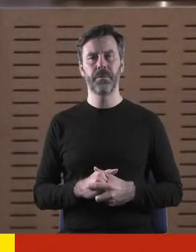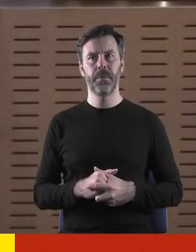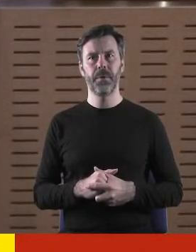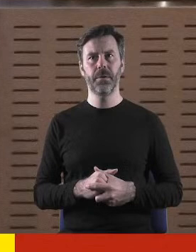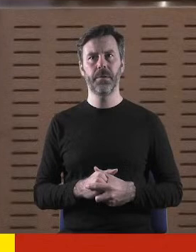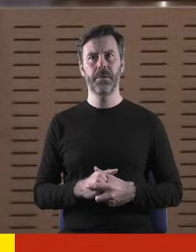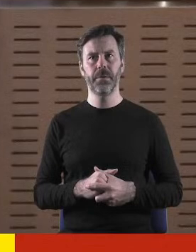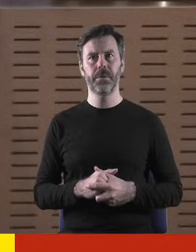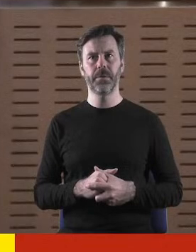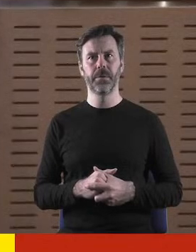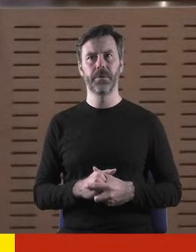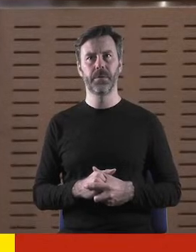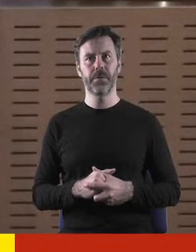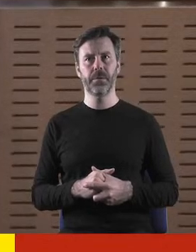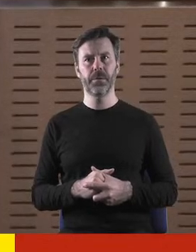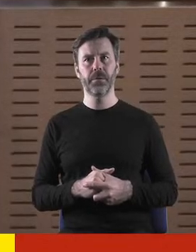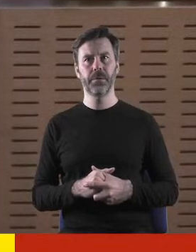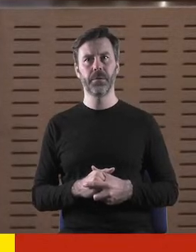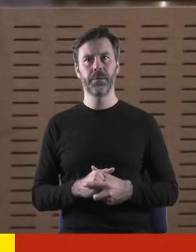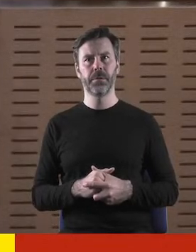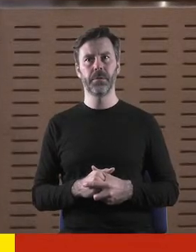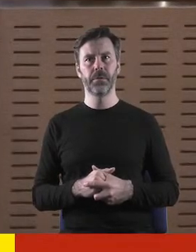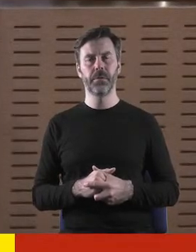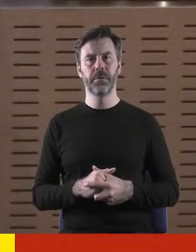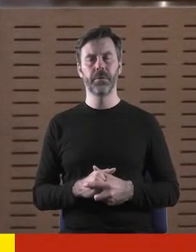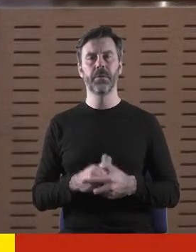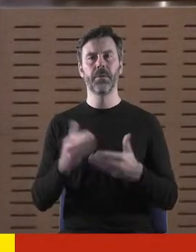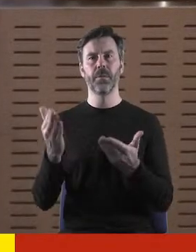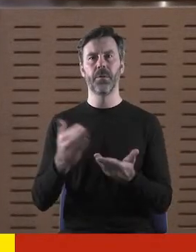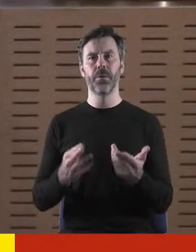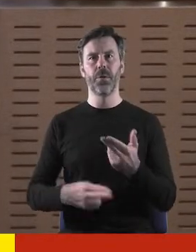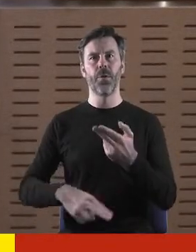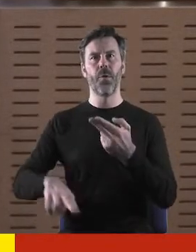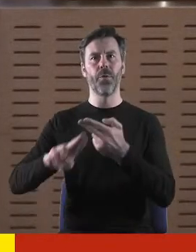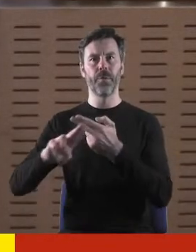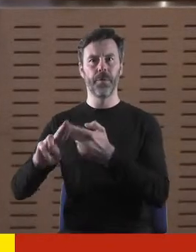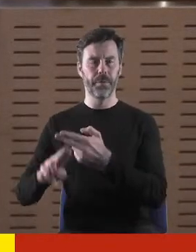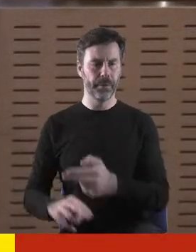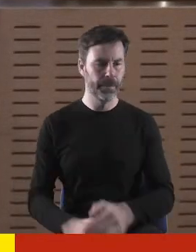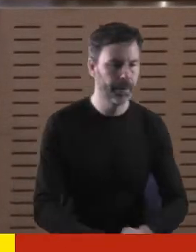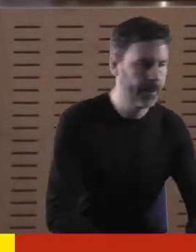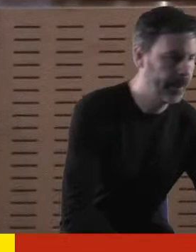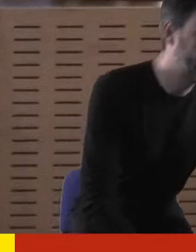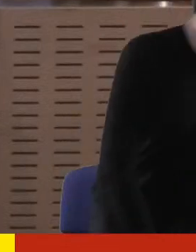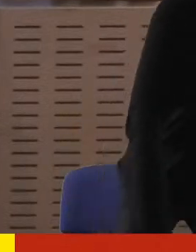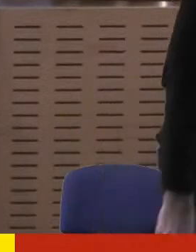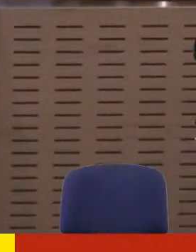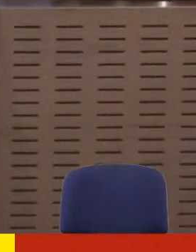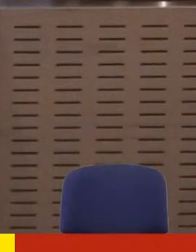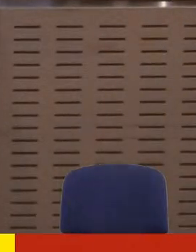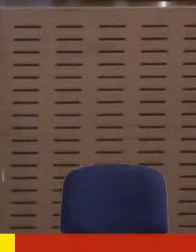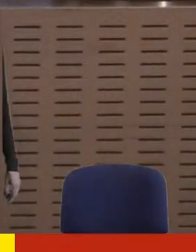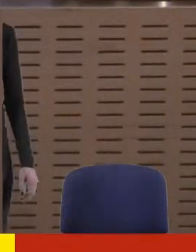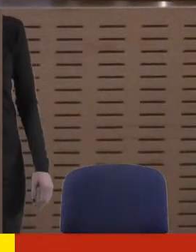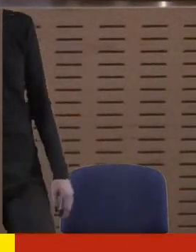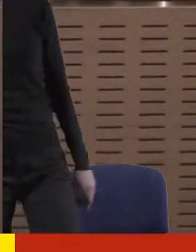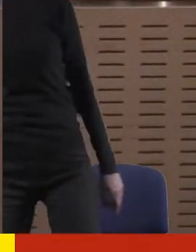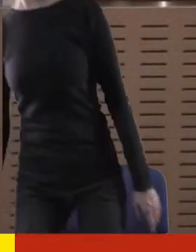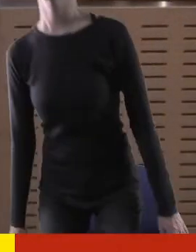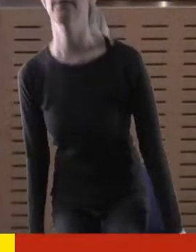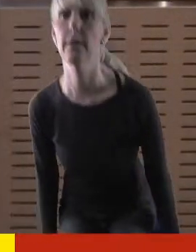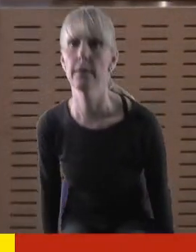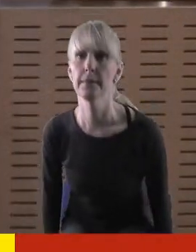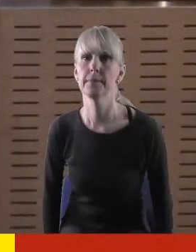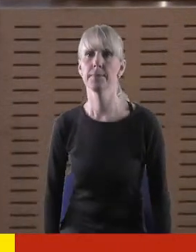Dobrze, Szanowni Państwo, proszę o odpowiedź na pytania Państwa radnych w kolejności. Pan Skarbnik Województwa Łódzkiego, Pan Michał